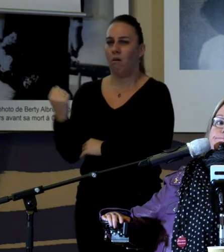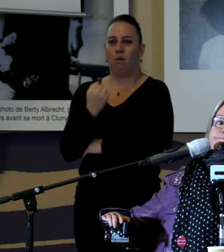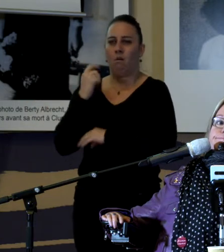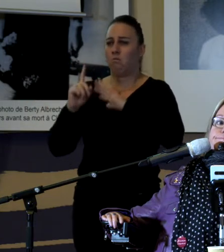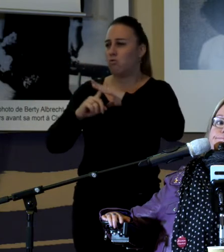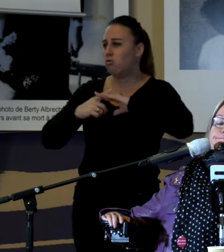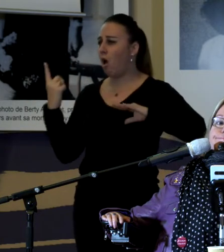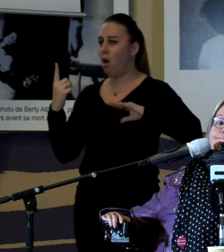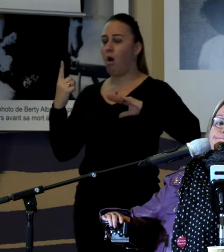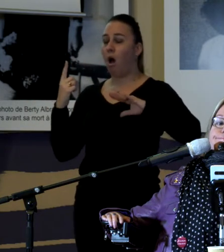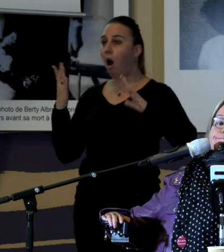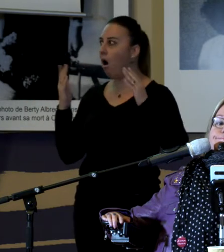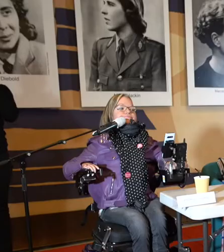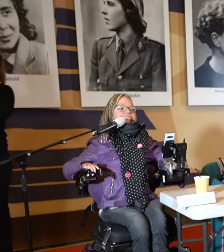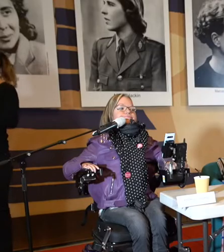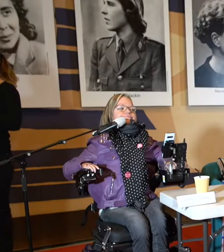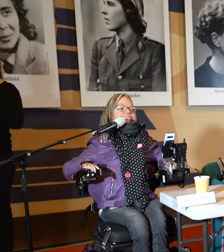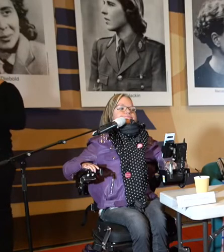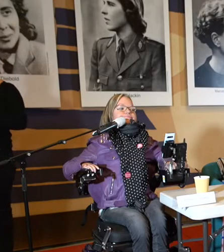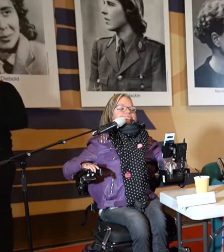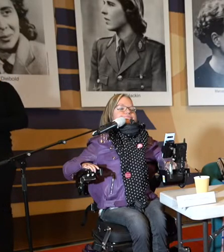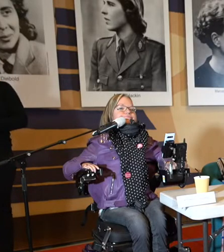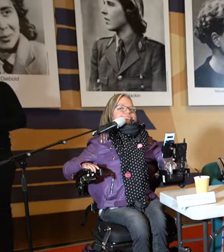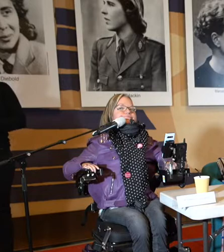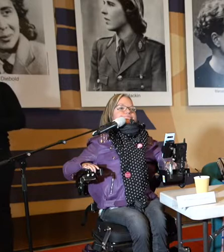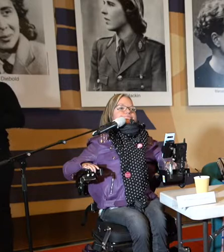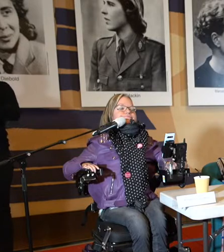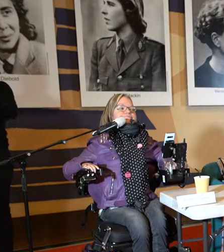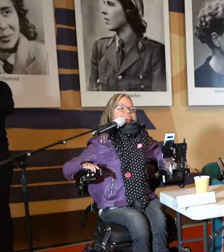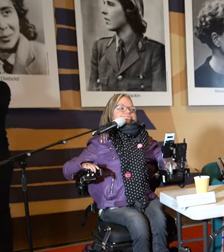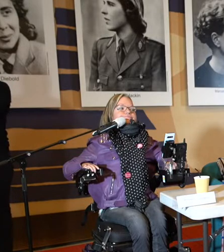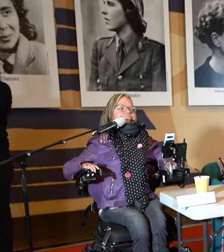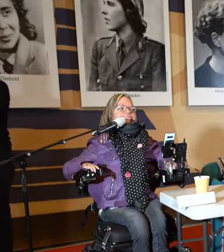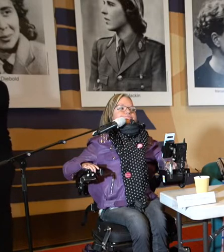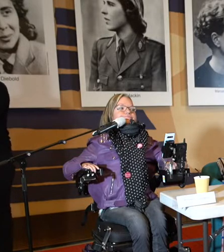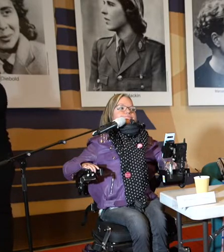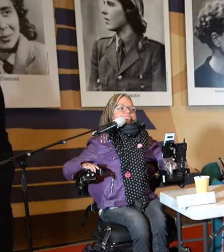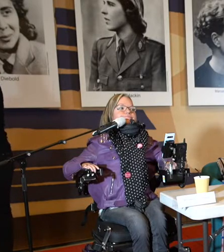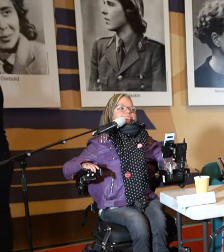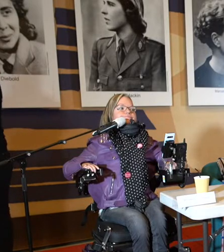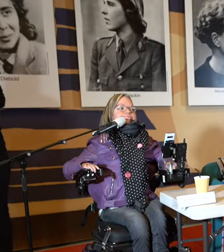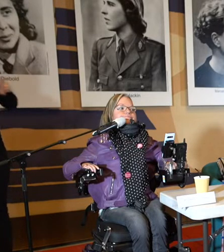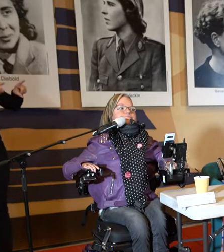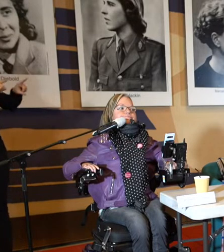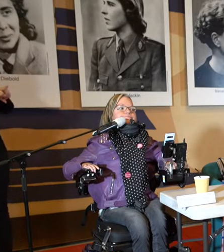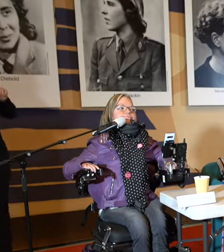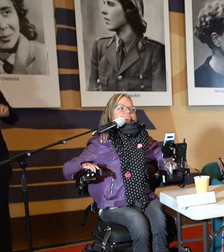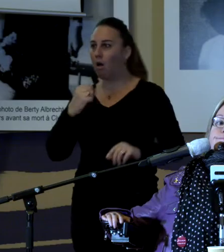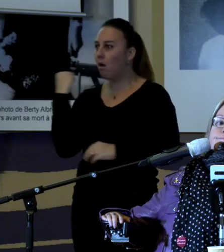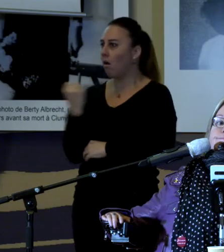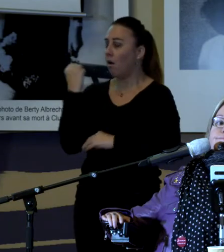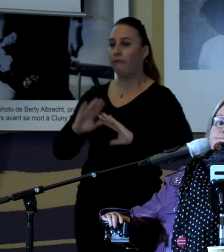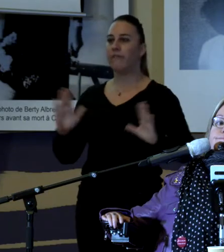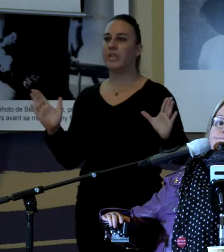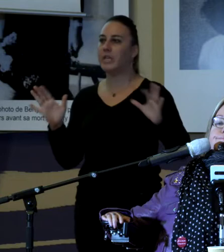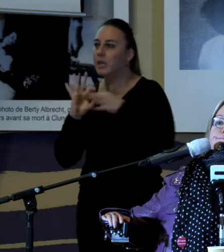monde. Et en fait, on se rend compte que les personnes handicapées subissent cette même domination. Et du coup, l'horizon, ça